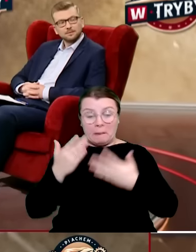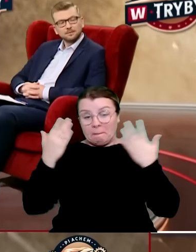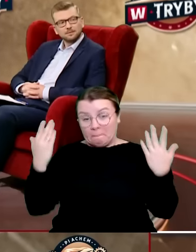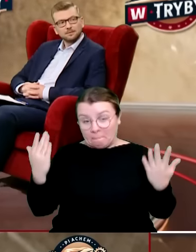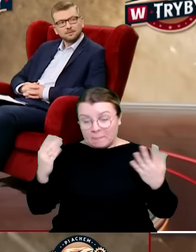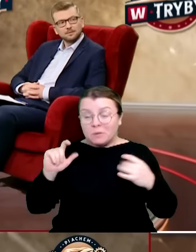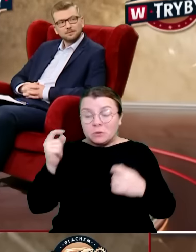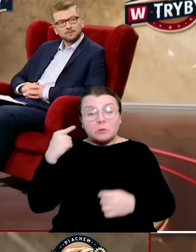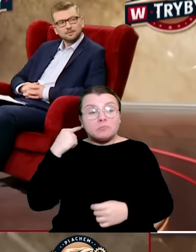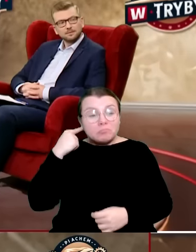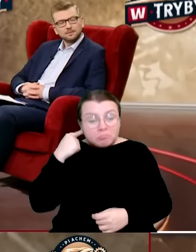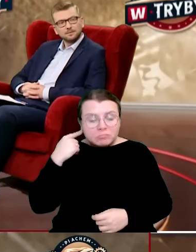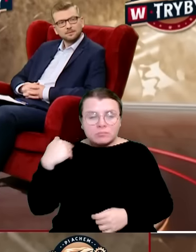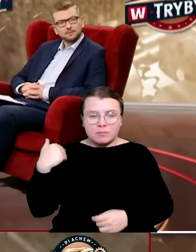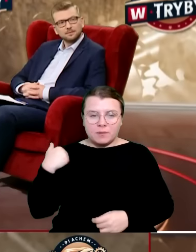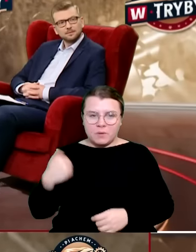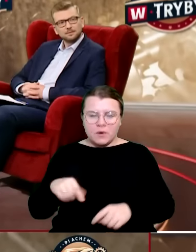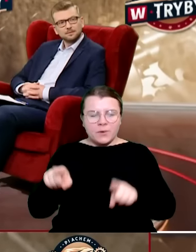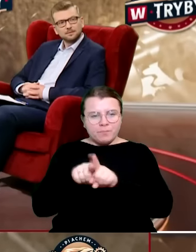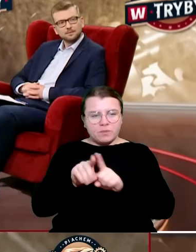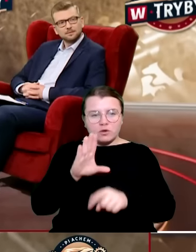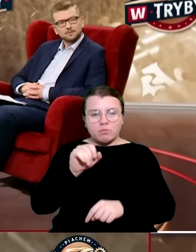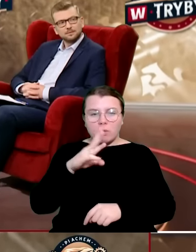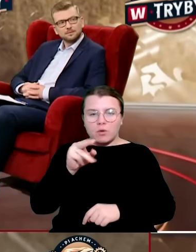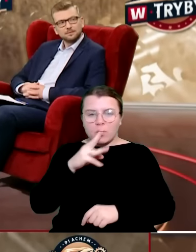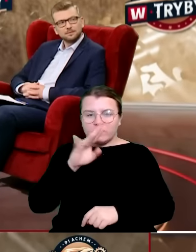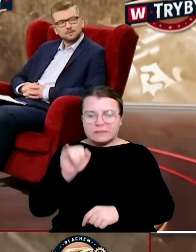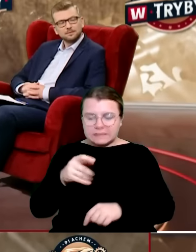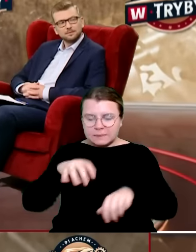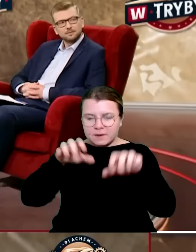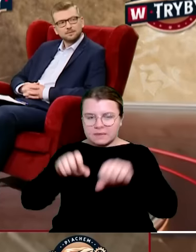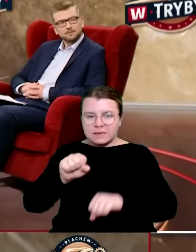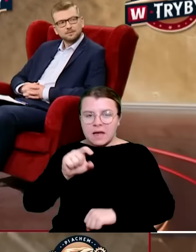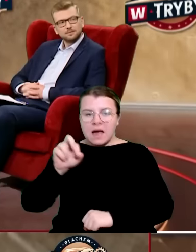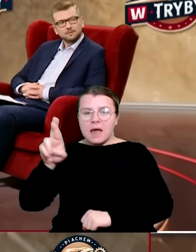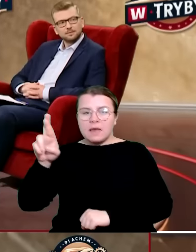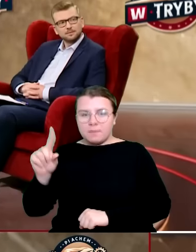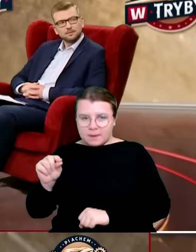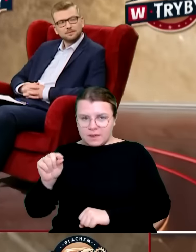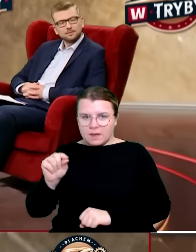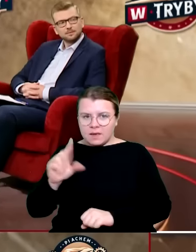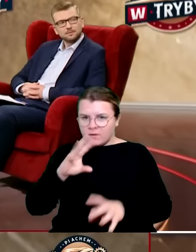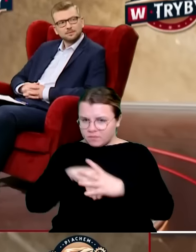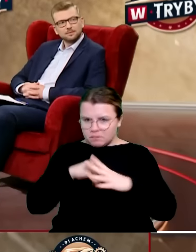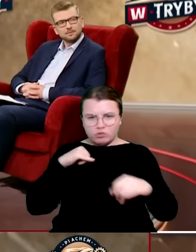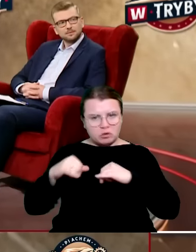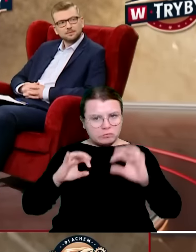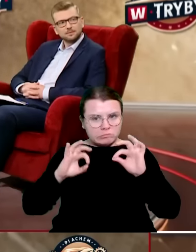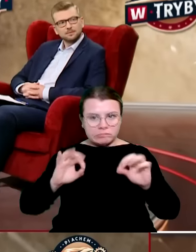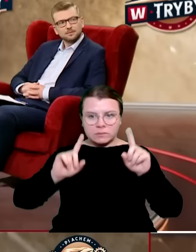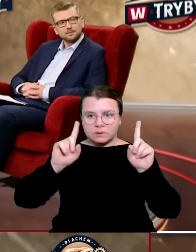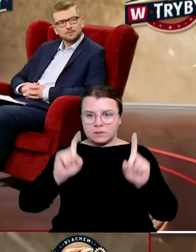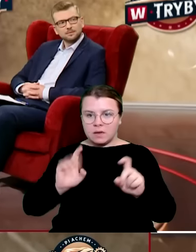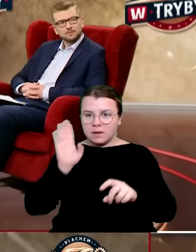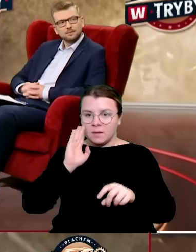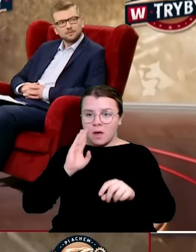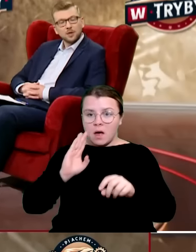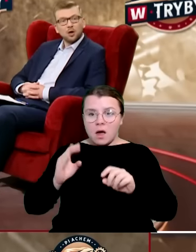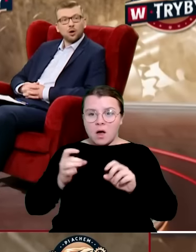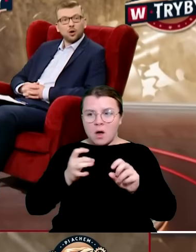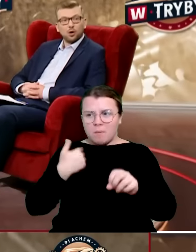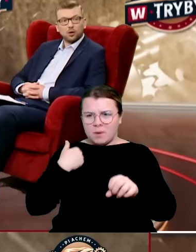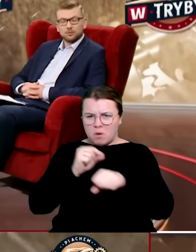Personalne i ten pan Dąbrowski jako prezes ARP to on zaczął, zdaje się, urzędowanie bardzo dobrze, bo zdaje się chyba o 17 tysięcy pensji mu